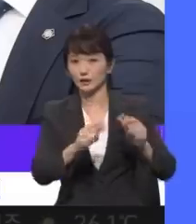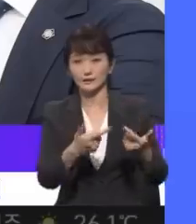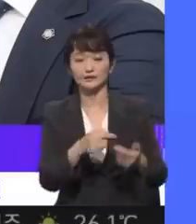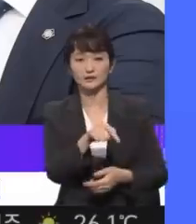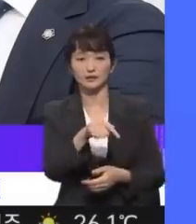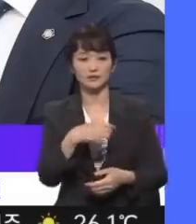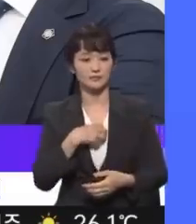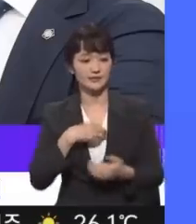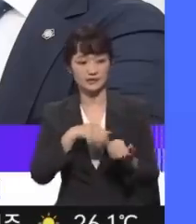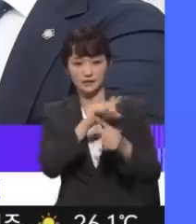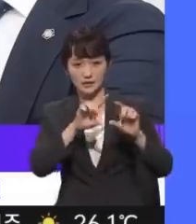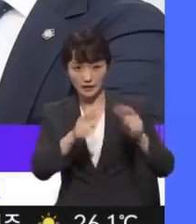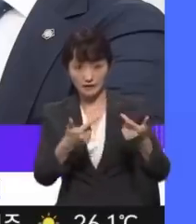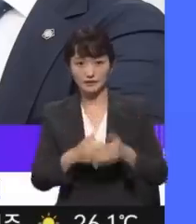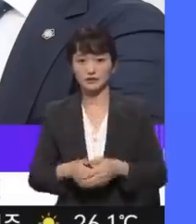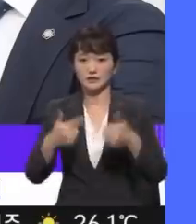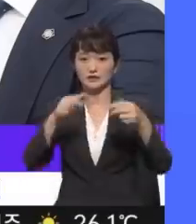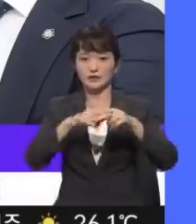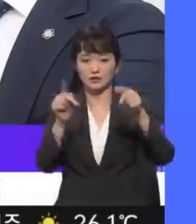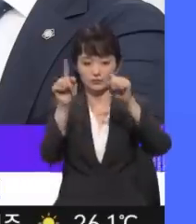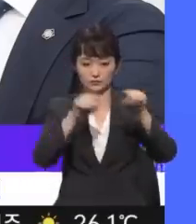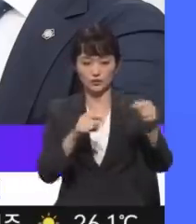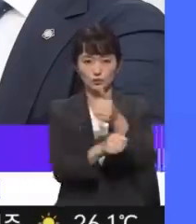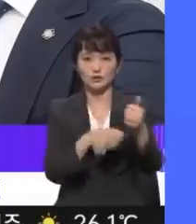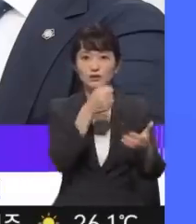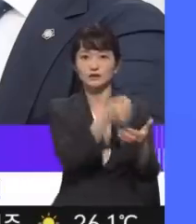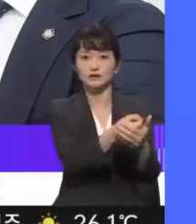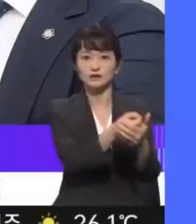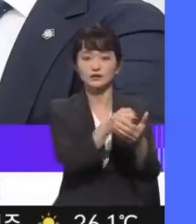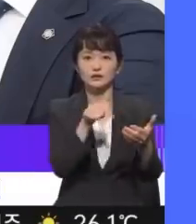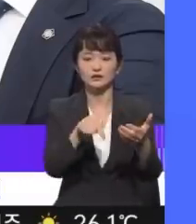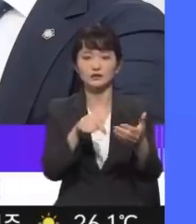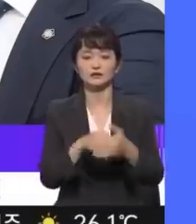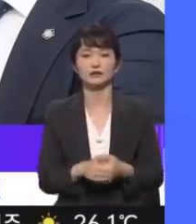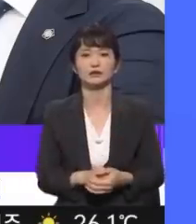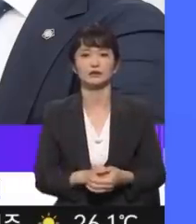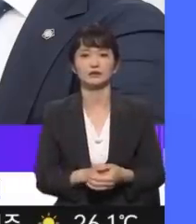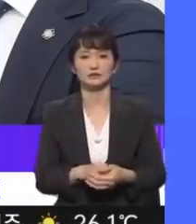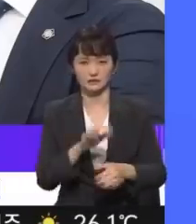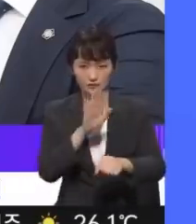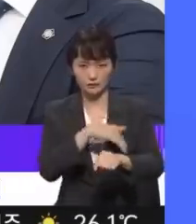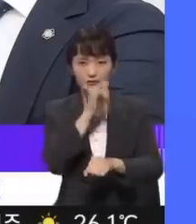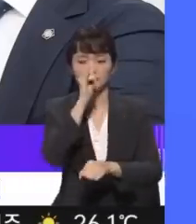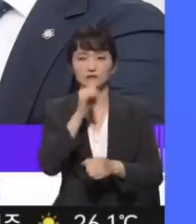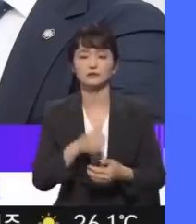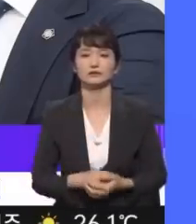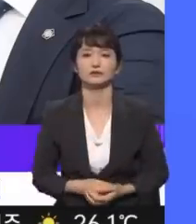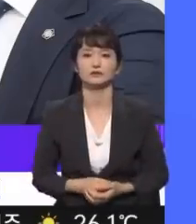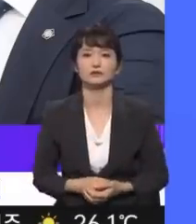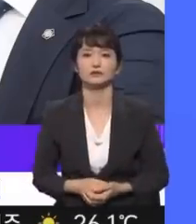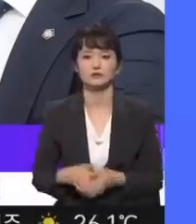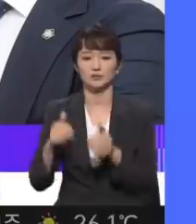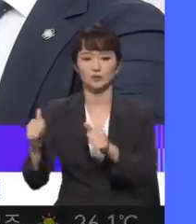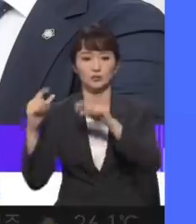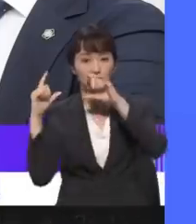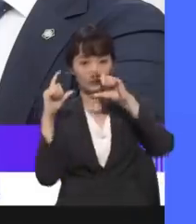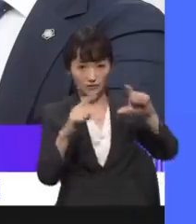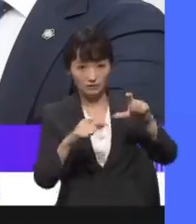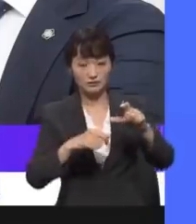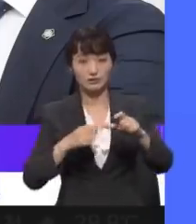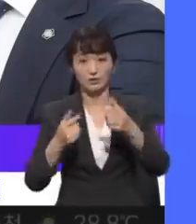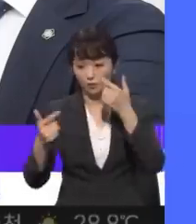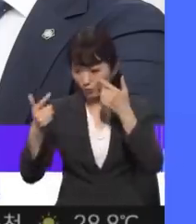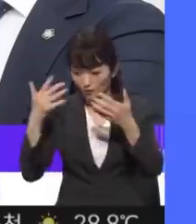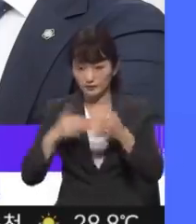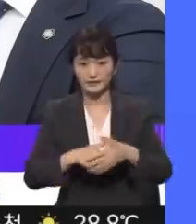상황 이라고 했던 상임 정국의 결정을 내재적 한계를 넘어섰다는 말이 나오거든요 이건 법원의 판단이 정확합니다 상정